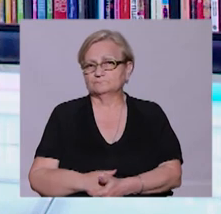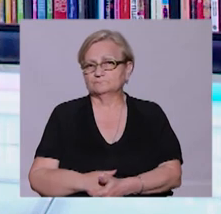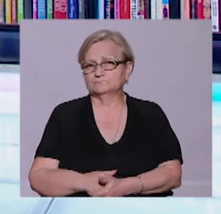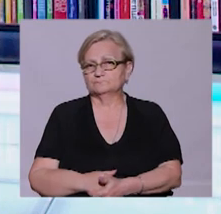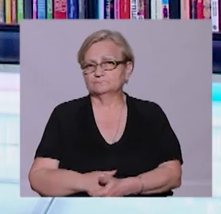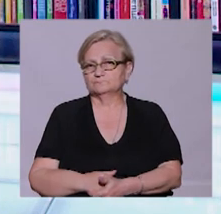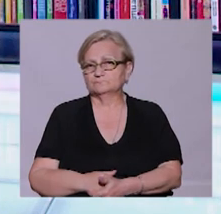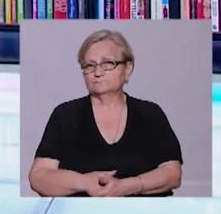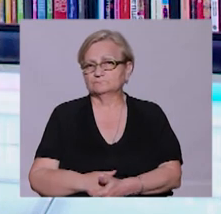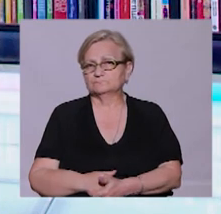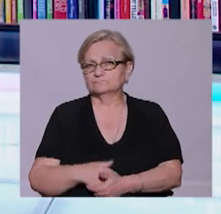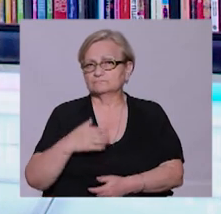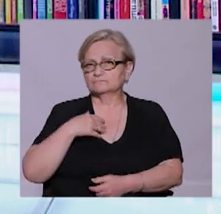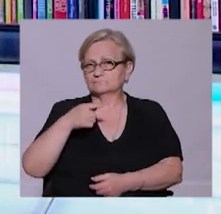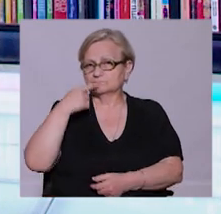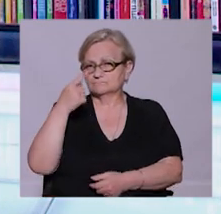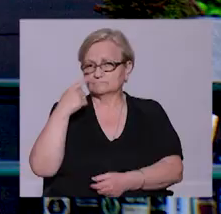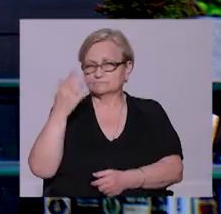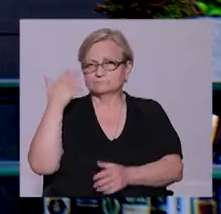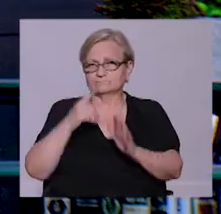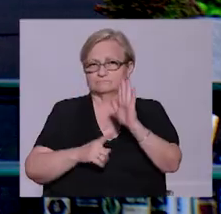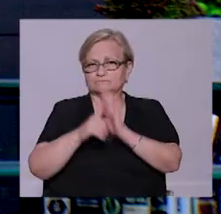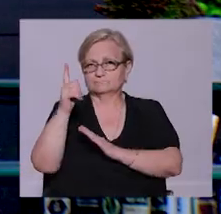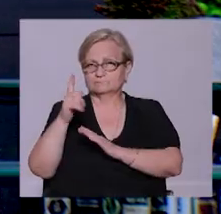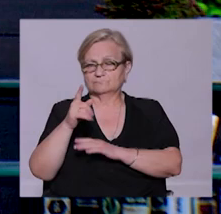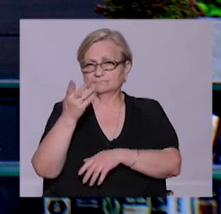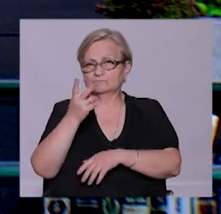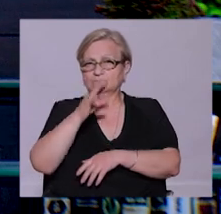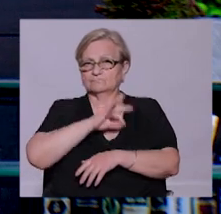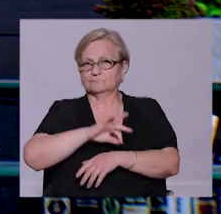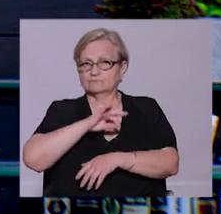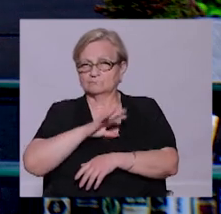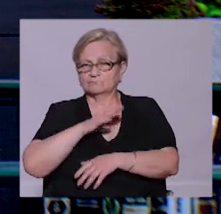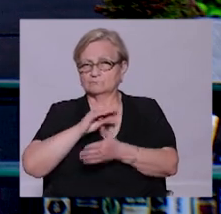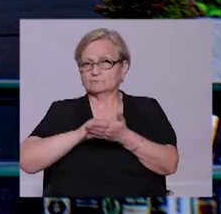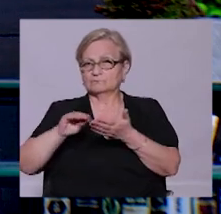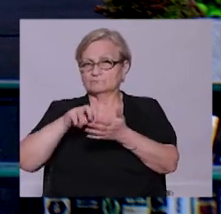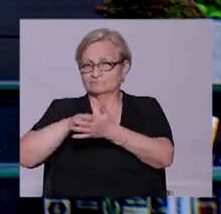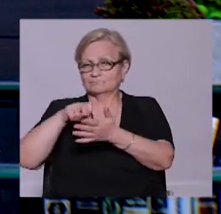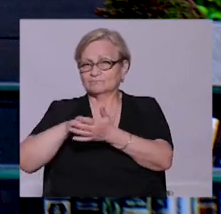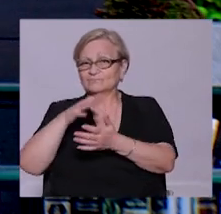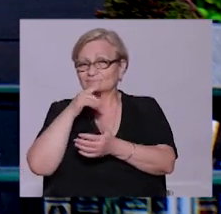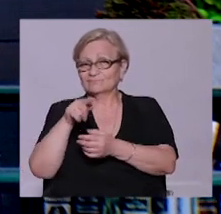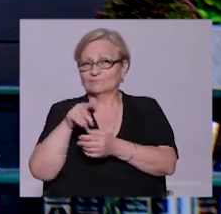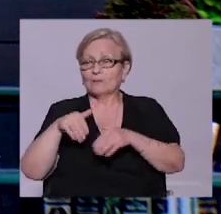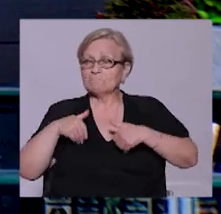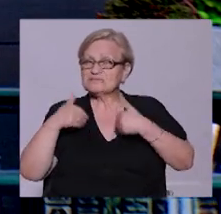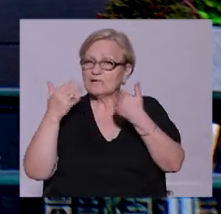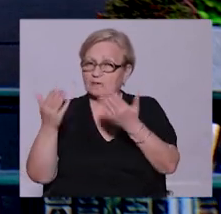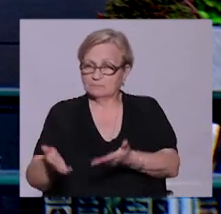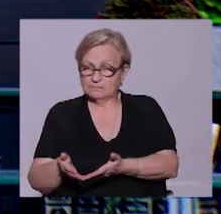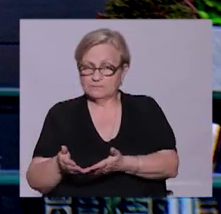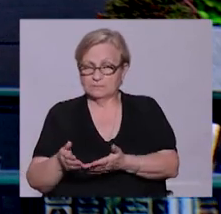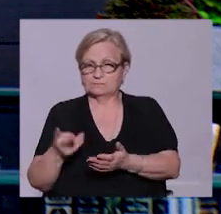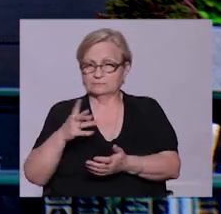ერთ კრიტერიუმზე. ჩვენ თქვით დასაწყისში, რომ გამოყენებული უნდა ყოფილიყო წერილის წერისას მისალმება, რა თქმა